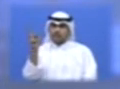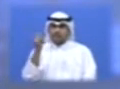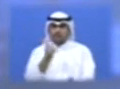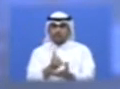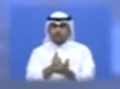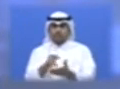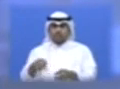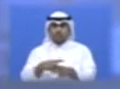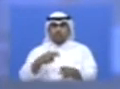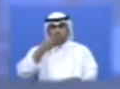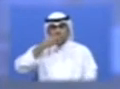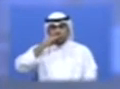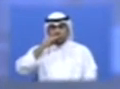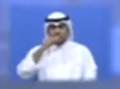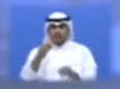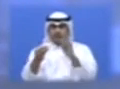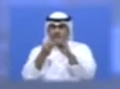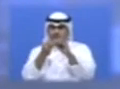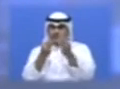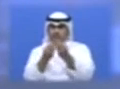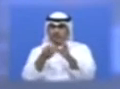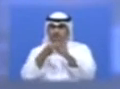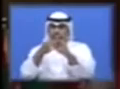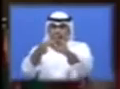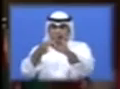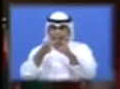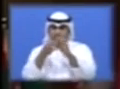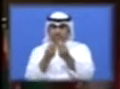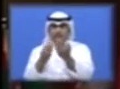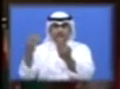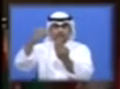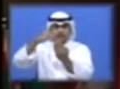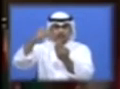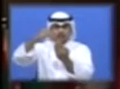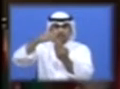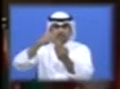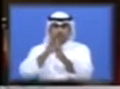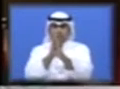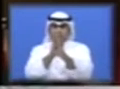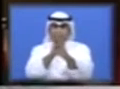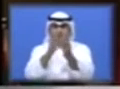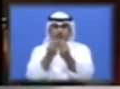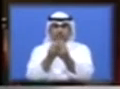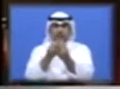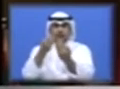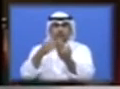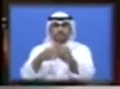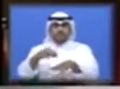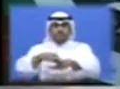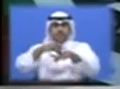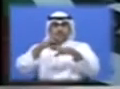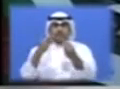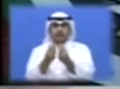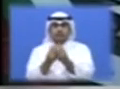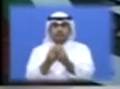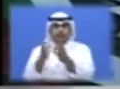أجل تحقيق أهدافه في تعزيز التعاون البرلماني العربي وتعميق ثقافة حقوق الإنسان ونشر مفاهيم الديمقراطية